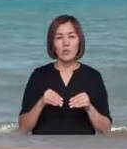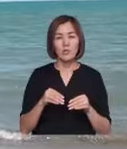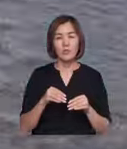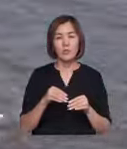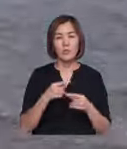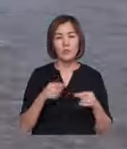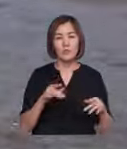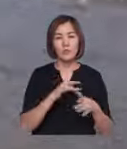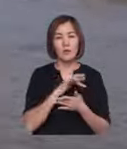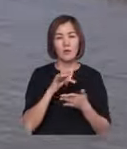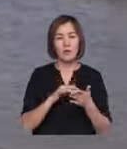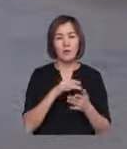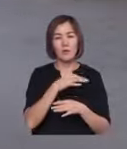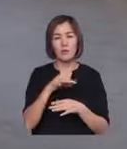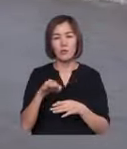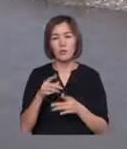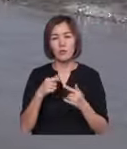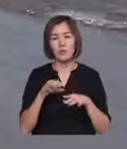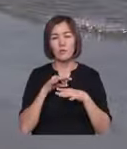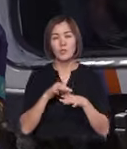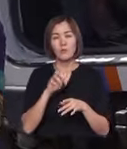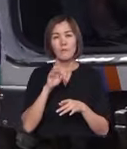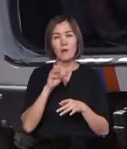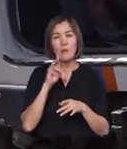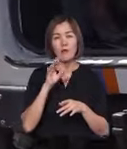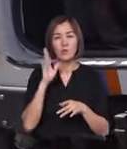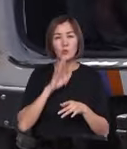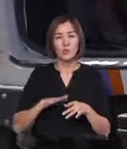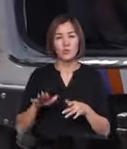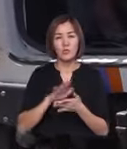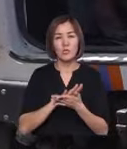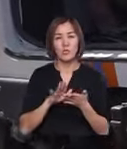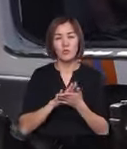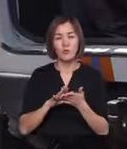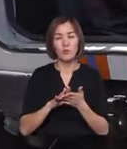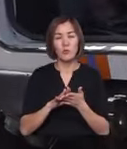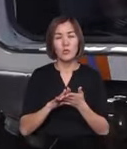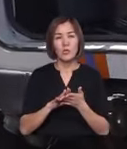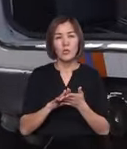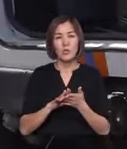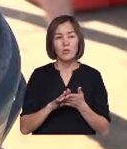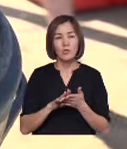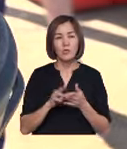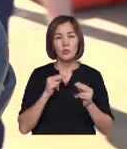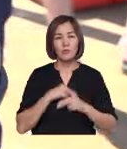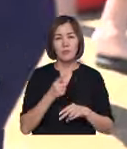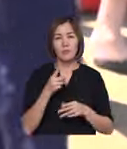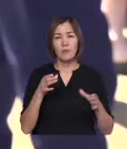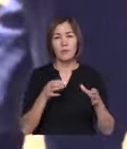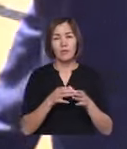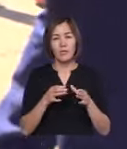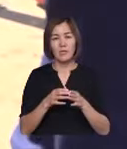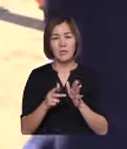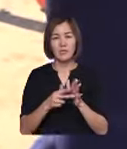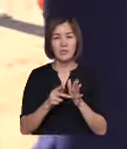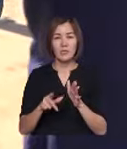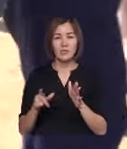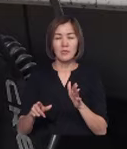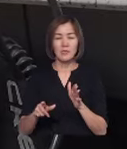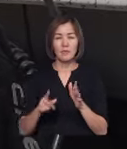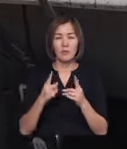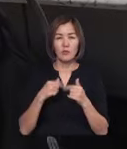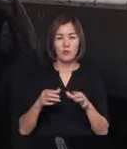барлық қалалар мен аудандарда ұйымдастырылады. Балқаш көлін тазарту жоспардың бір бөлігі. Тазалық жұмыстарына бір бригада, яғни 8 адамнан